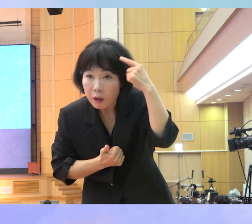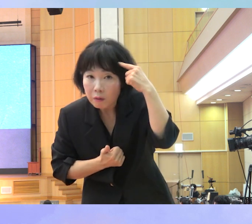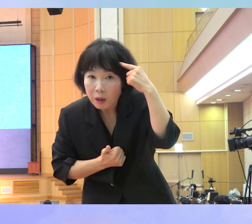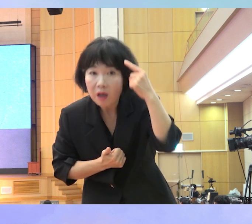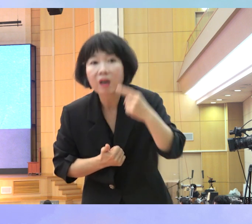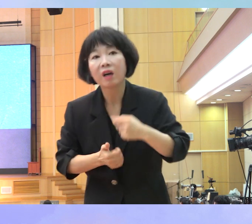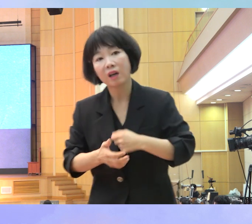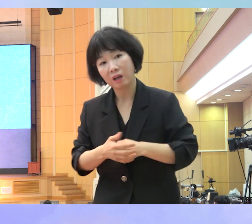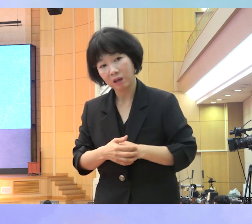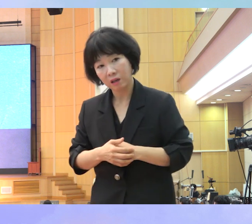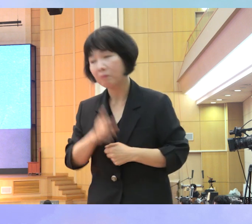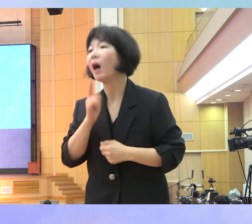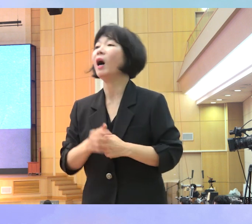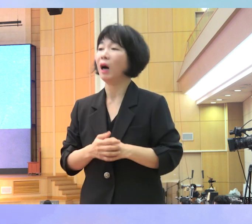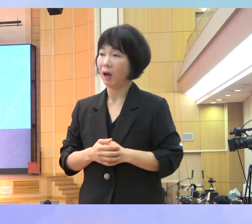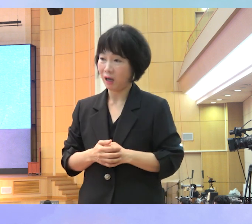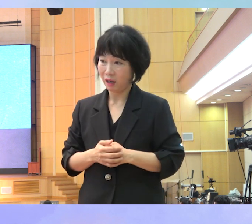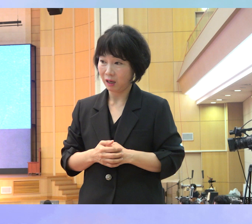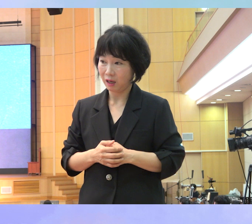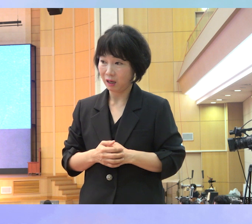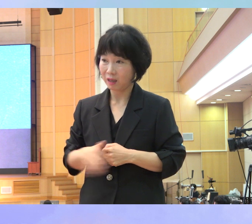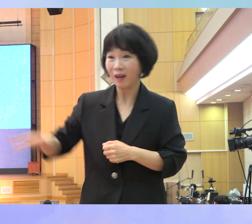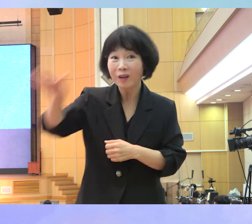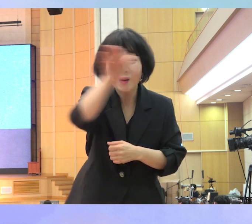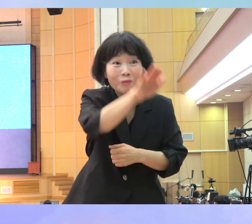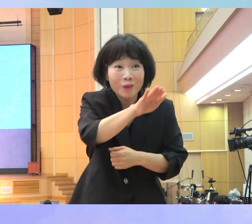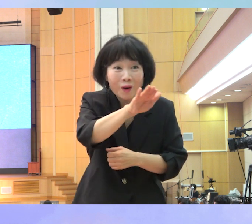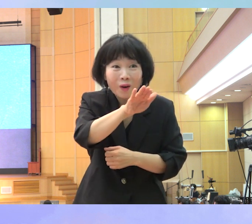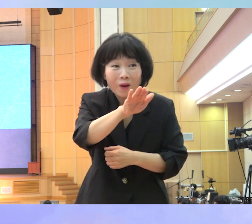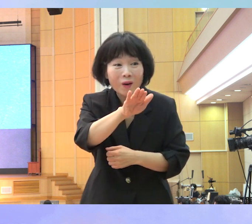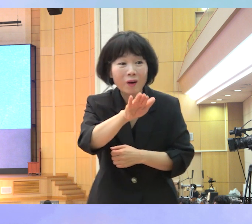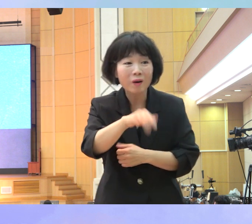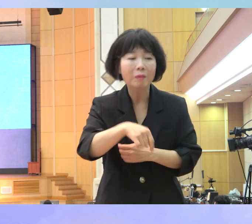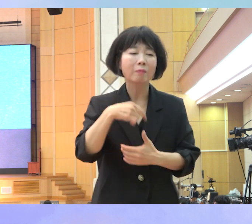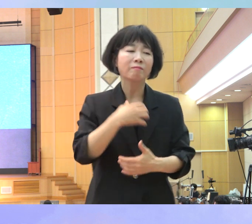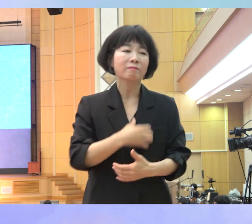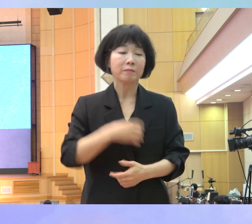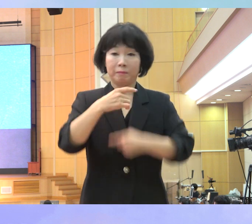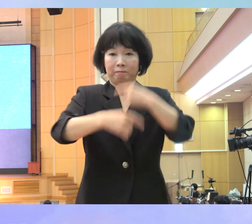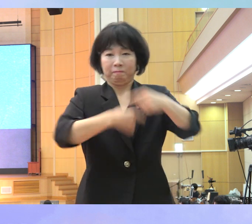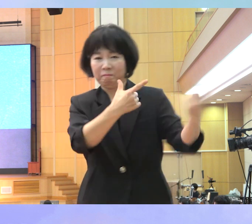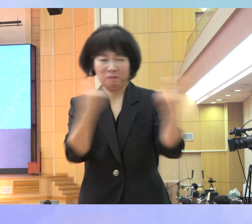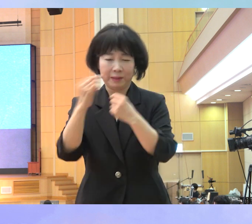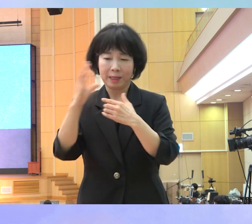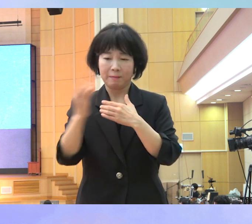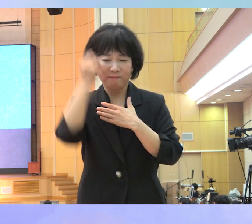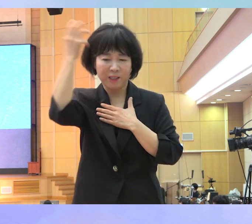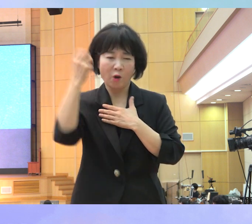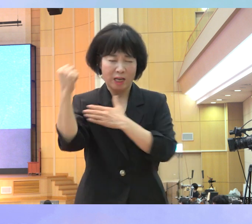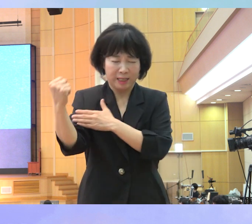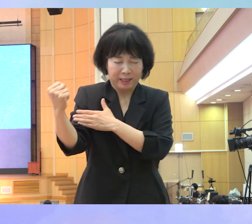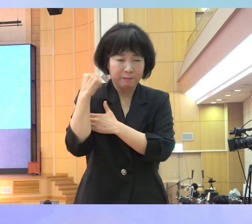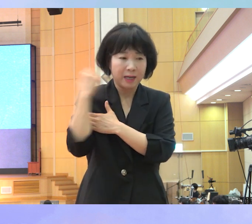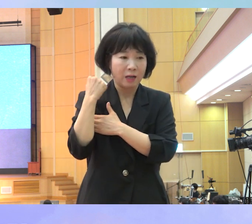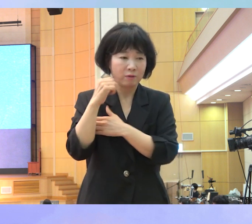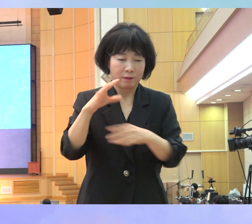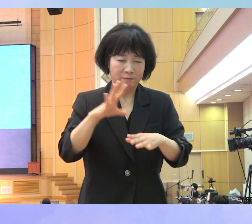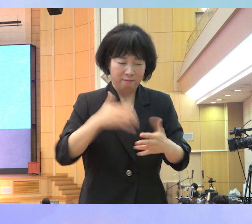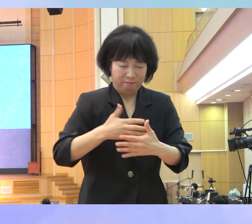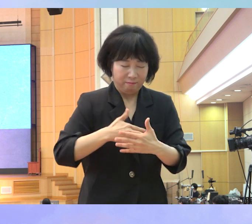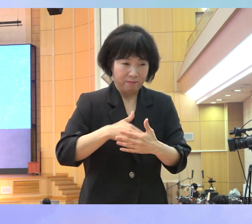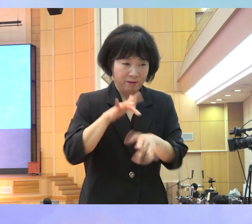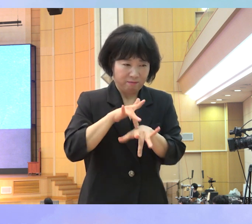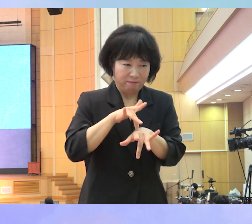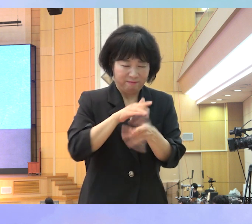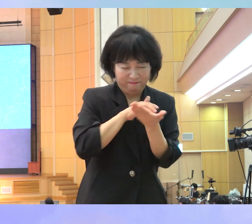말씀을 듣고도 마찬가지지만 우리는 성령의 힘으로 무찔러야 됩니다. 할렐루야. 따라하겠습니다. 성령의 힘으로 불안을